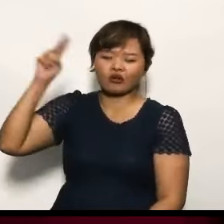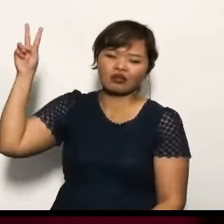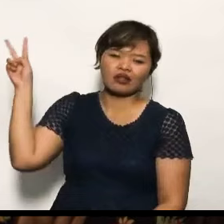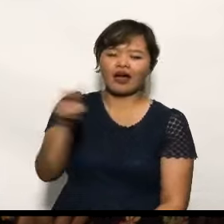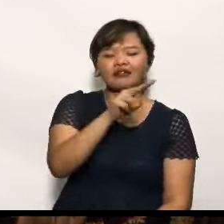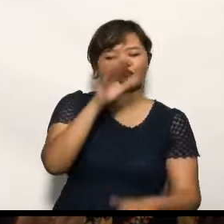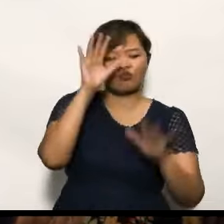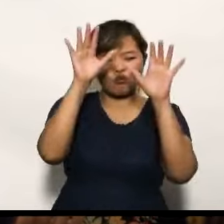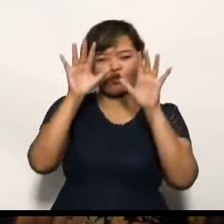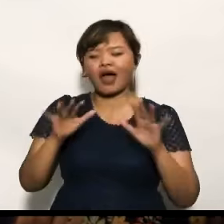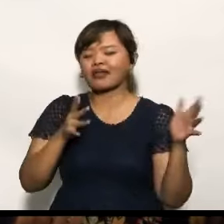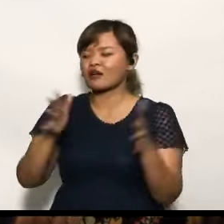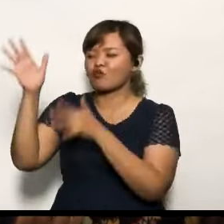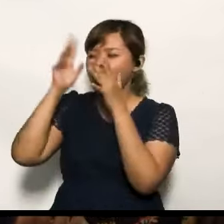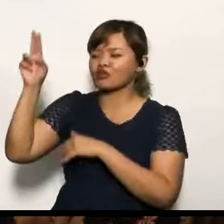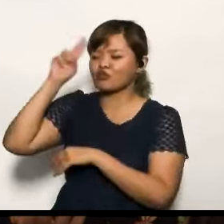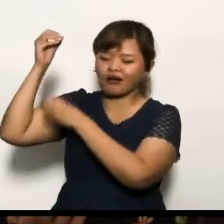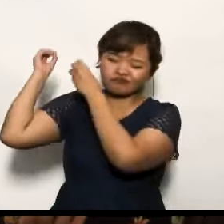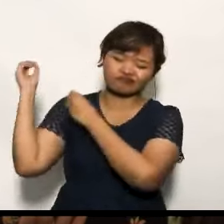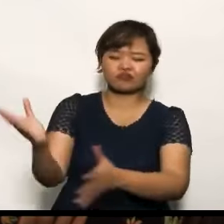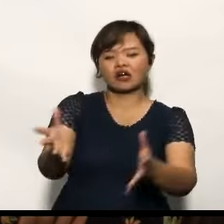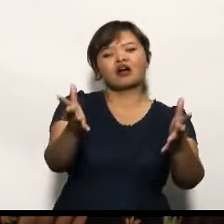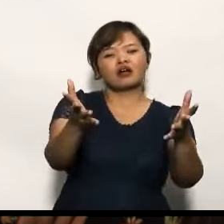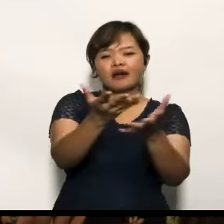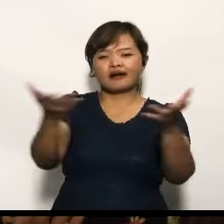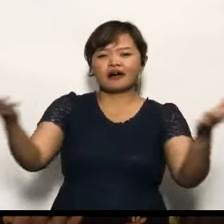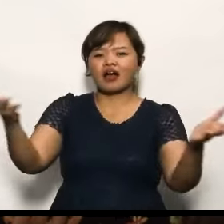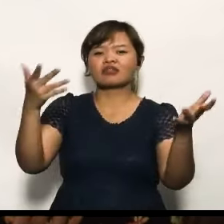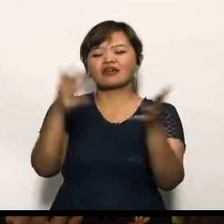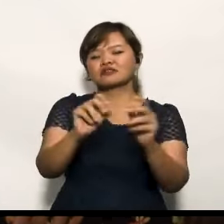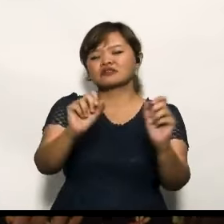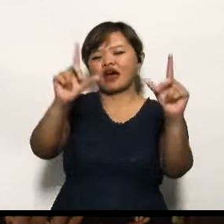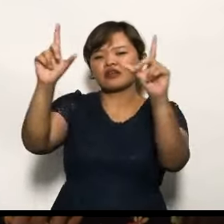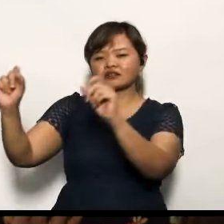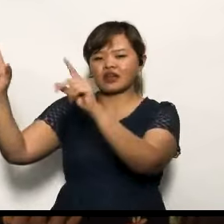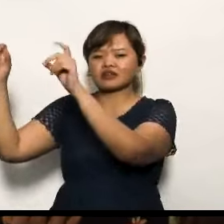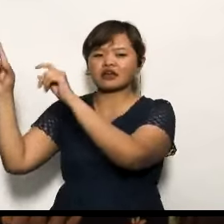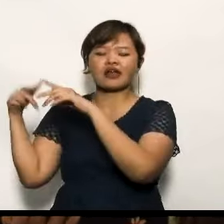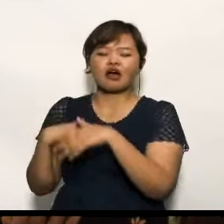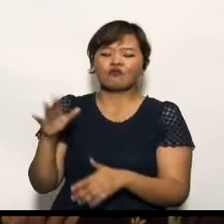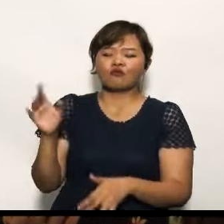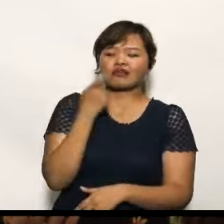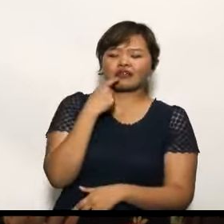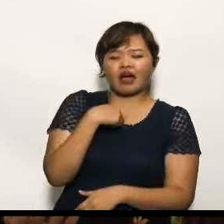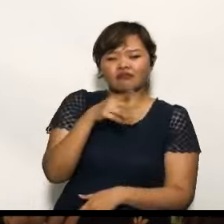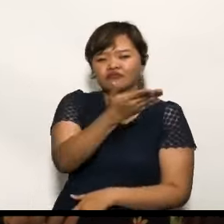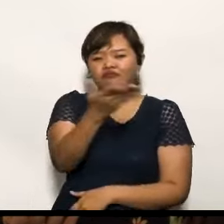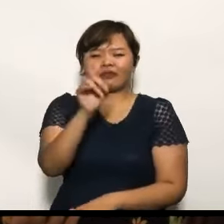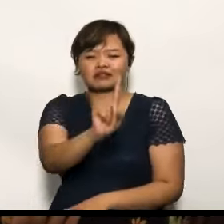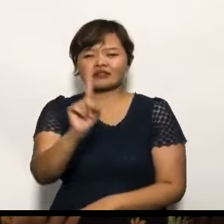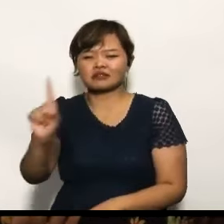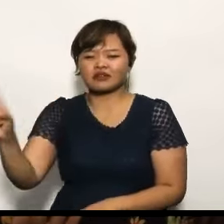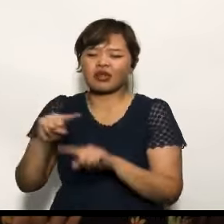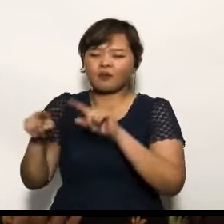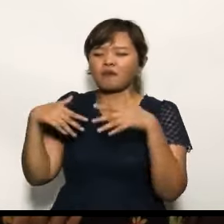akan hadir. Di mana mujizat Tuhan akan nyata. And they themselves, mereka akan sadar that that is not them. Itu bukan mereka, tapi